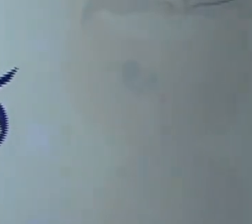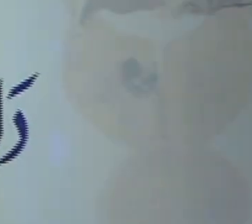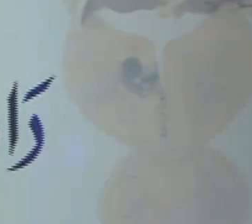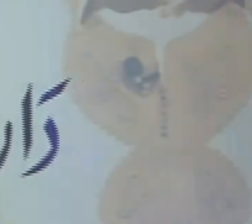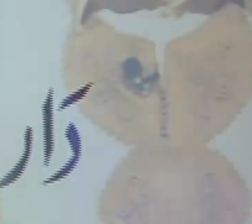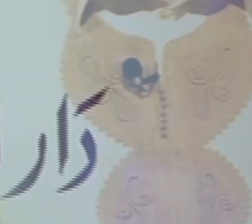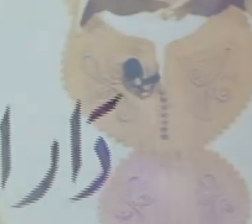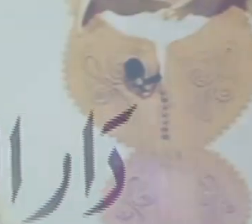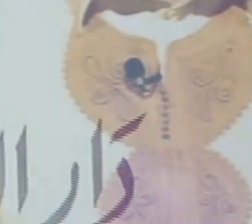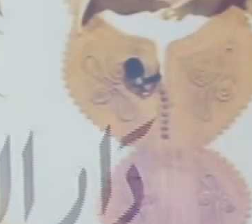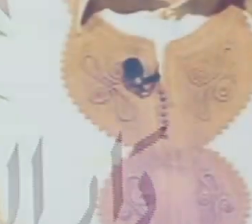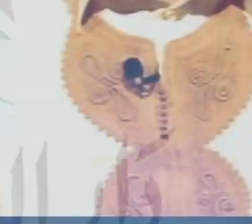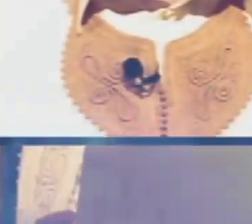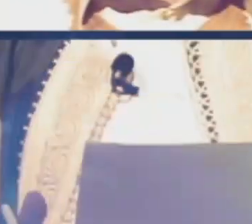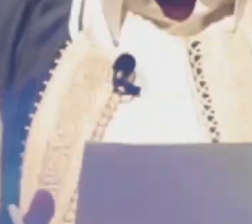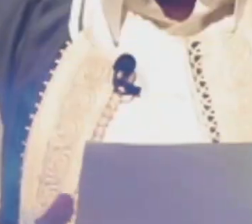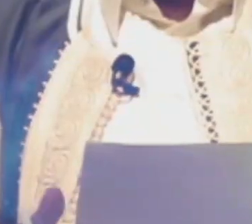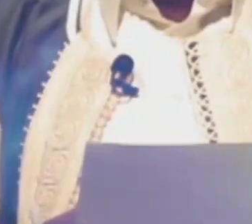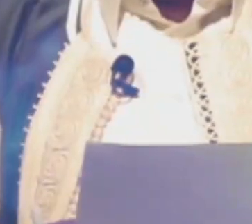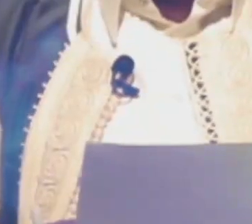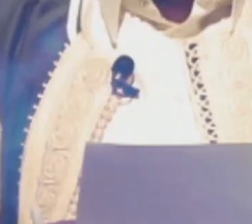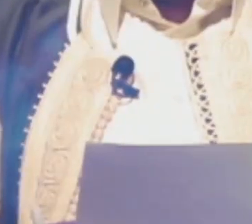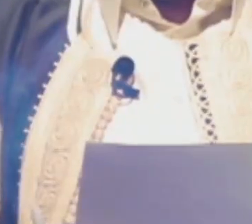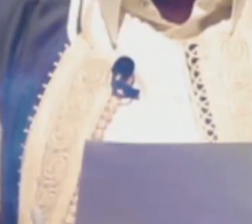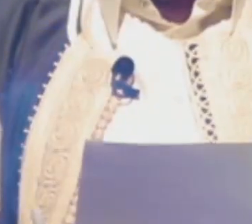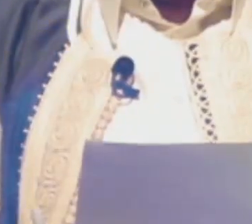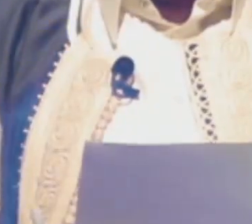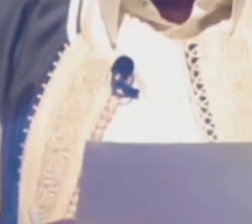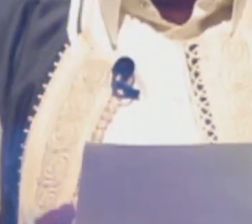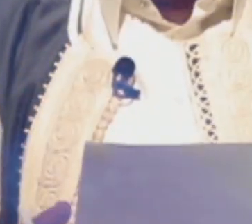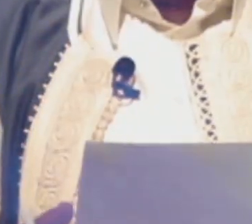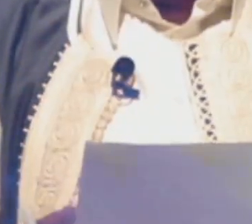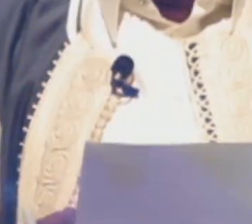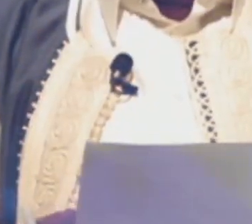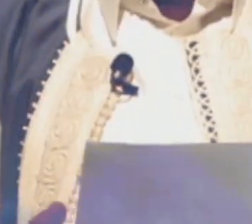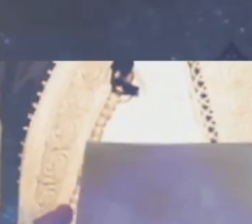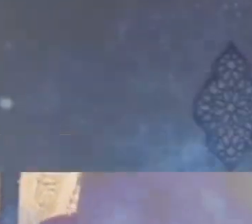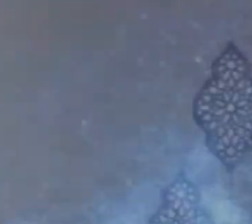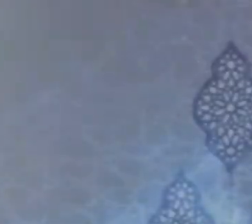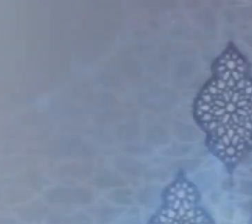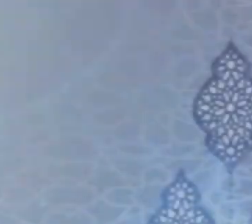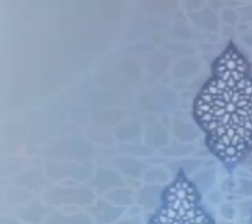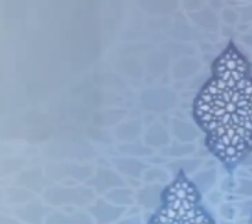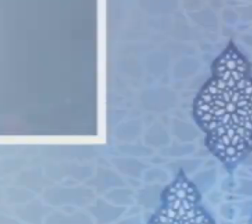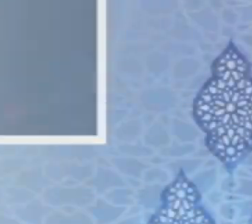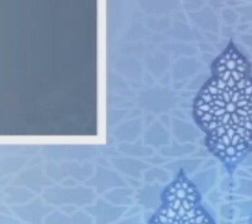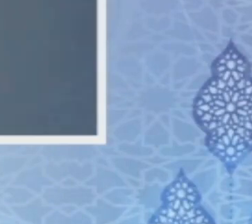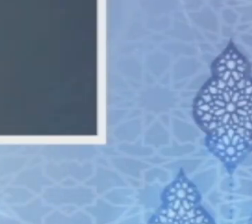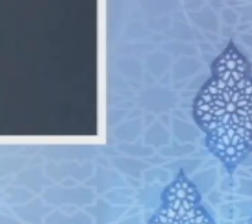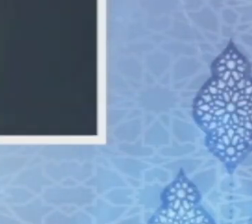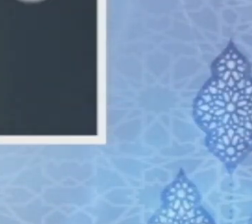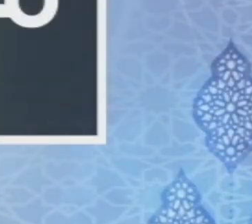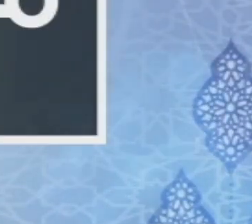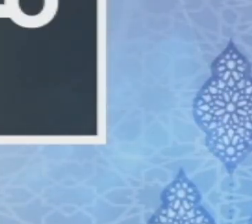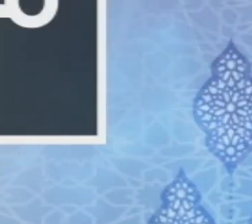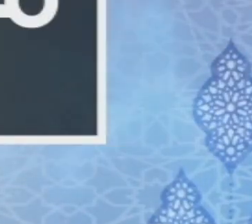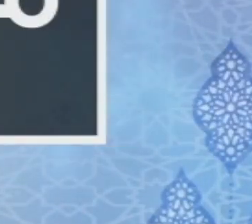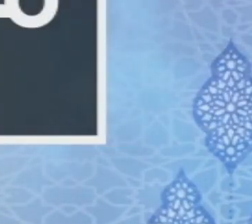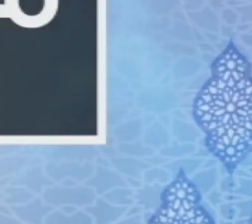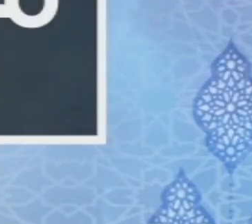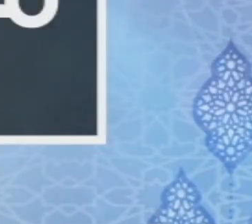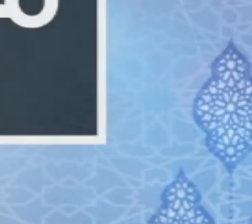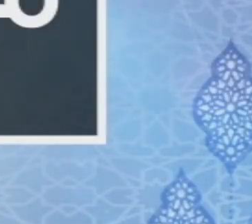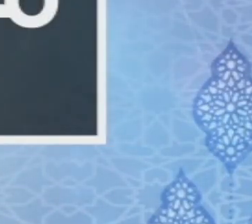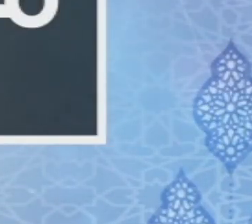وناخذ من ضياهم اخاء ان امر الناس شرورا بل